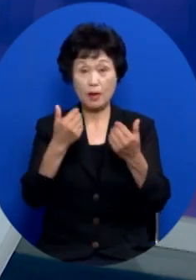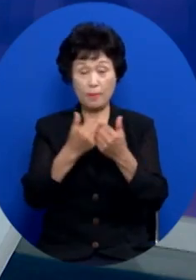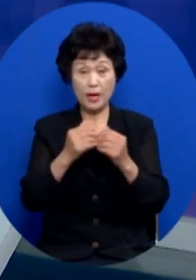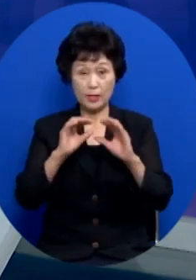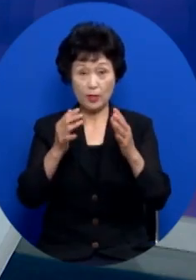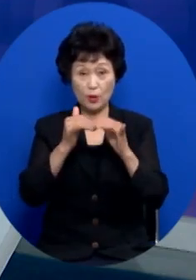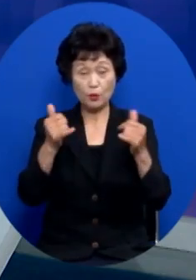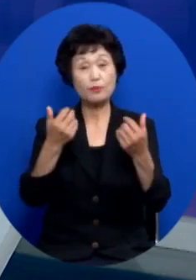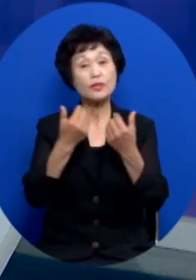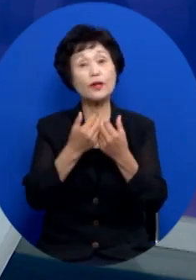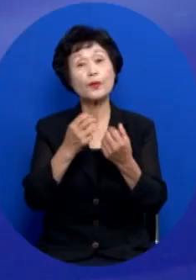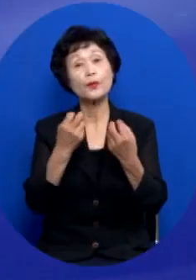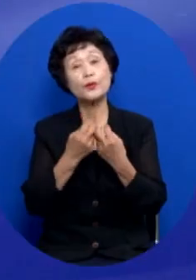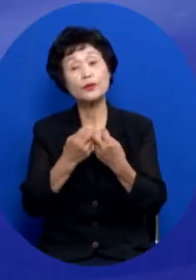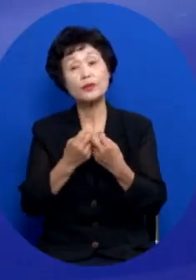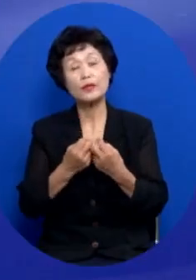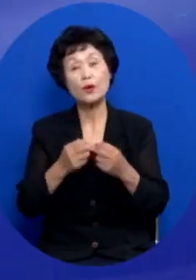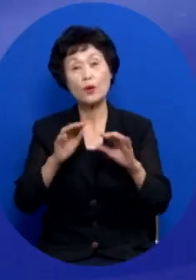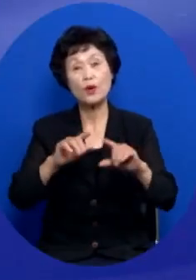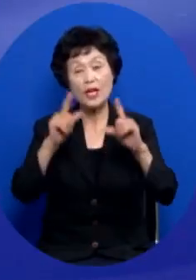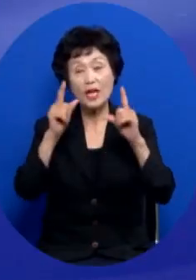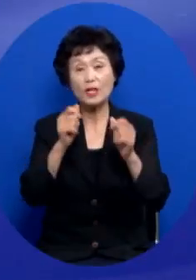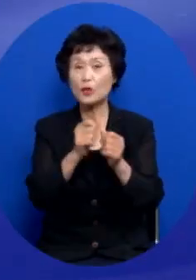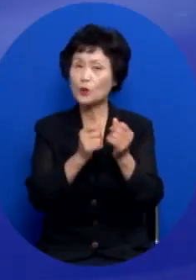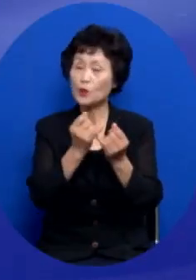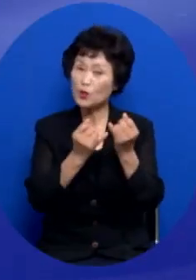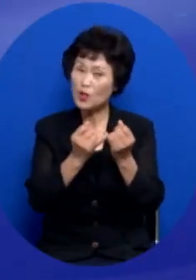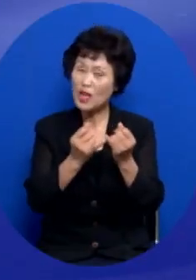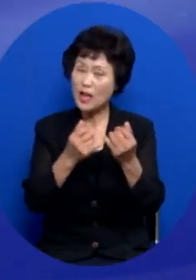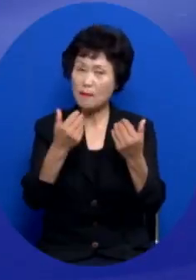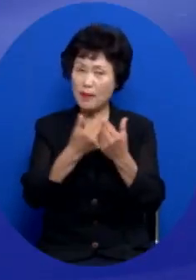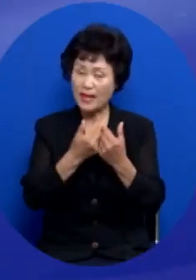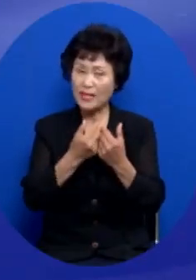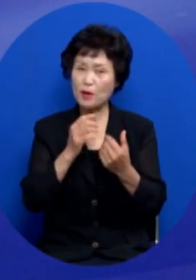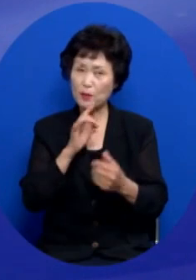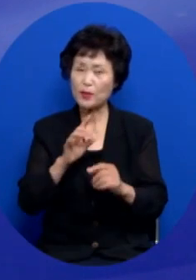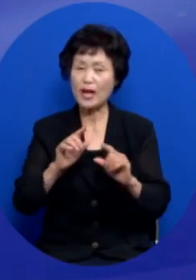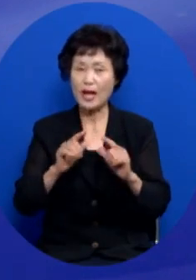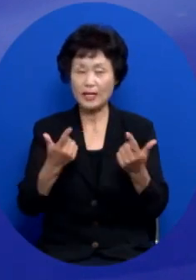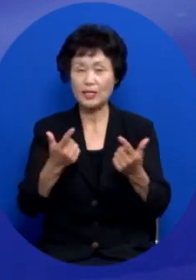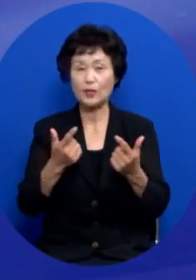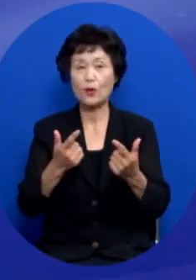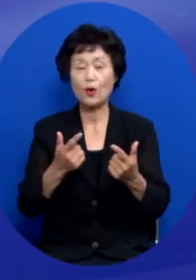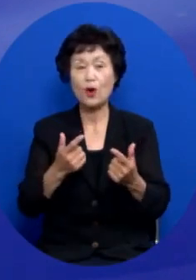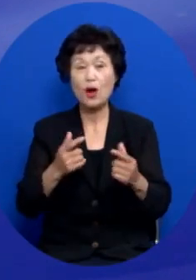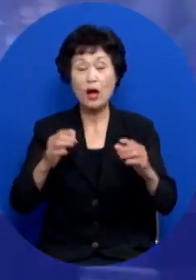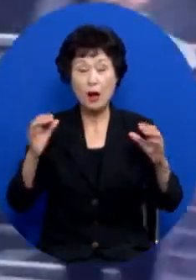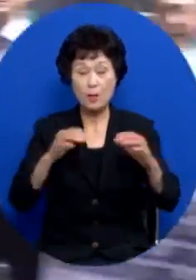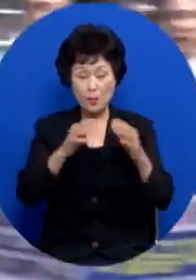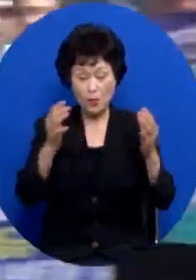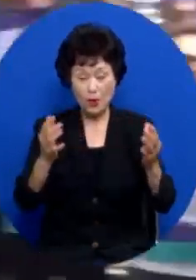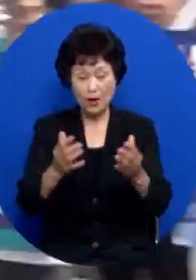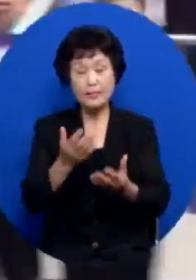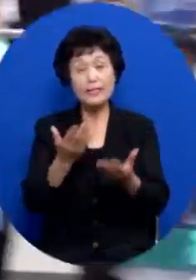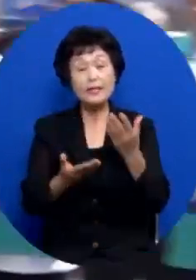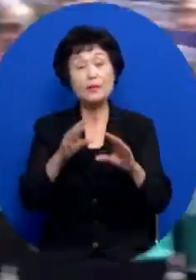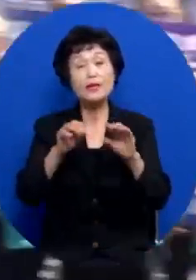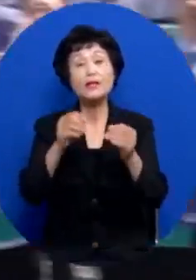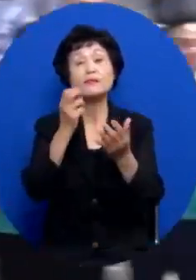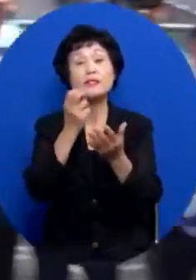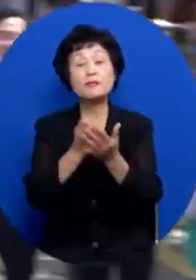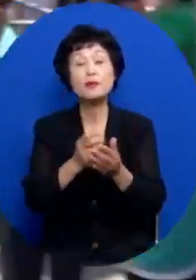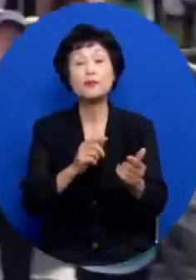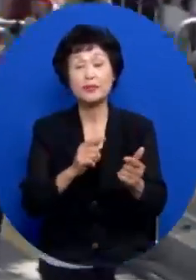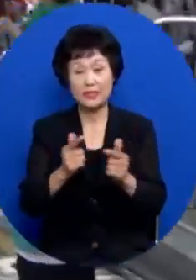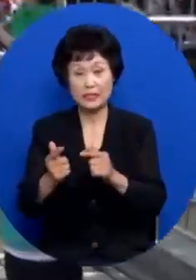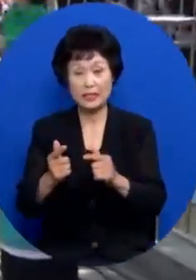어떻게 진행됐습니까? 네, 올해는 동성애, 퀴어 축제 반대만이 아니라 포괄적 차별금지법, 성혁명